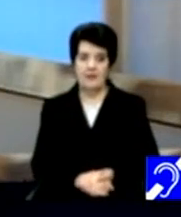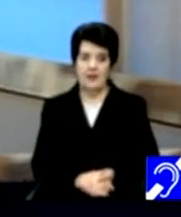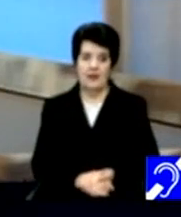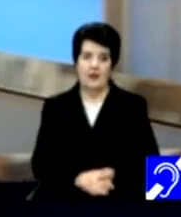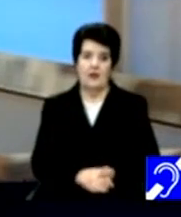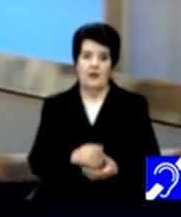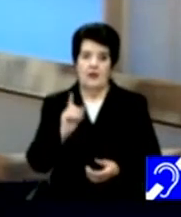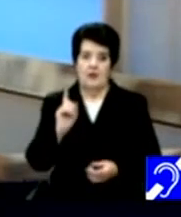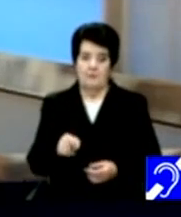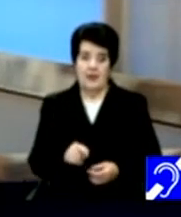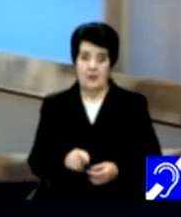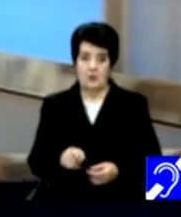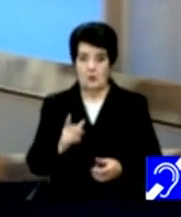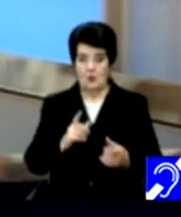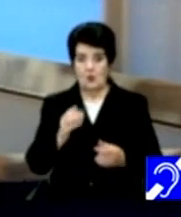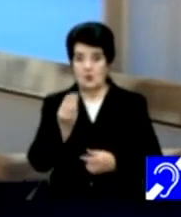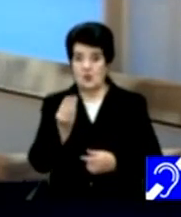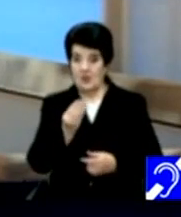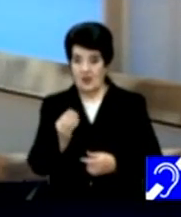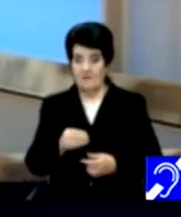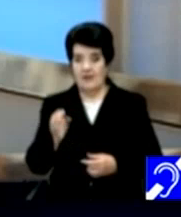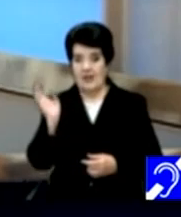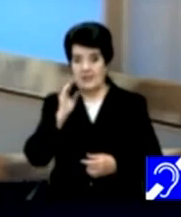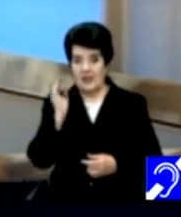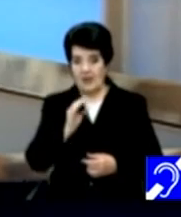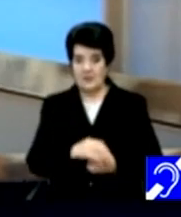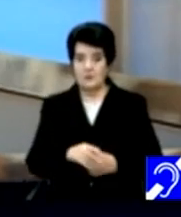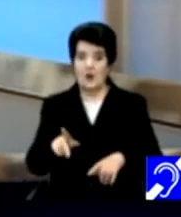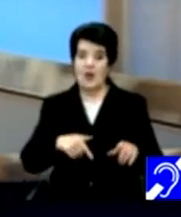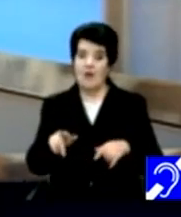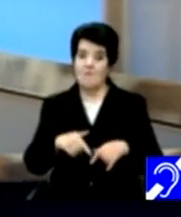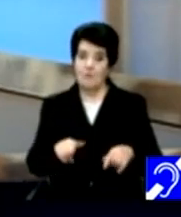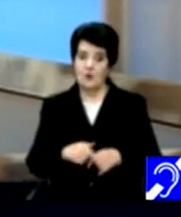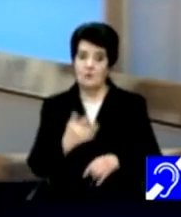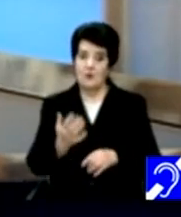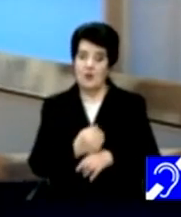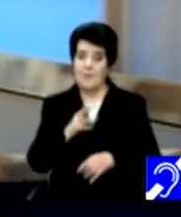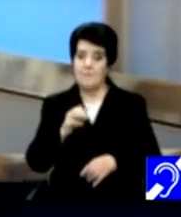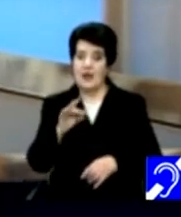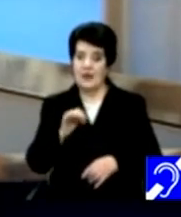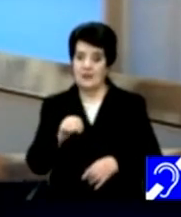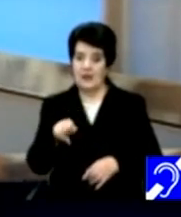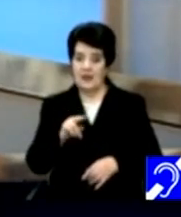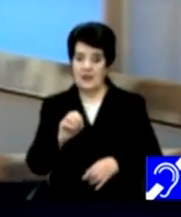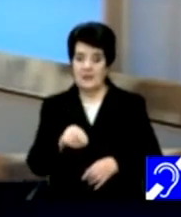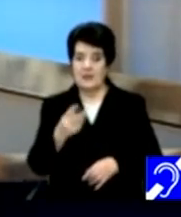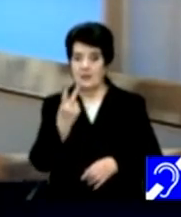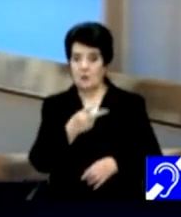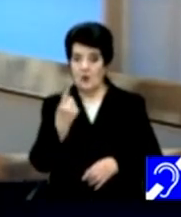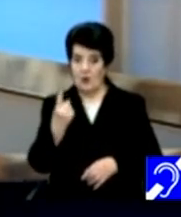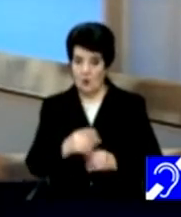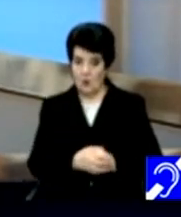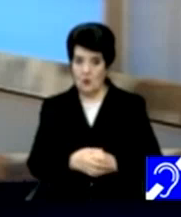Victoria istorică pentru Șerif Tiraspol. Campioana Republicii Moldova la fotbal a învins pe Real Madrid scor 2-1 în a doua etapă